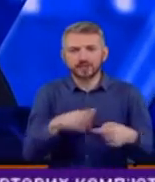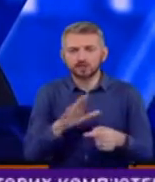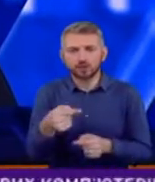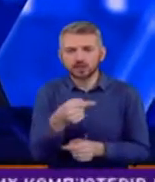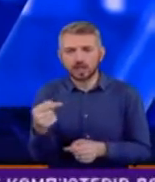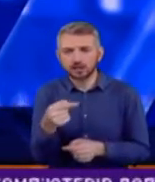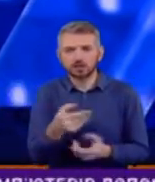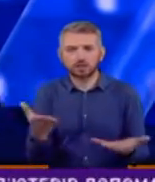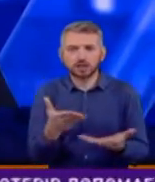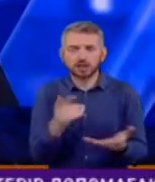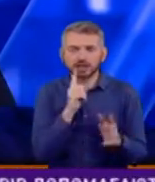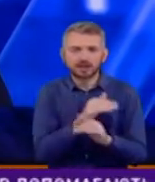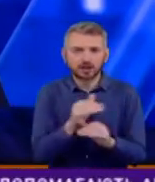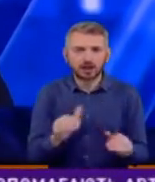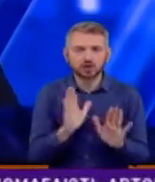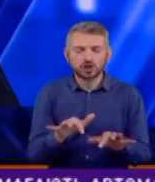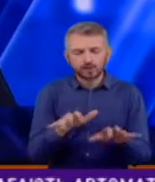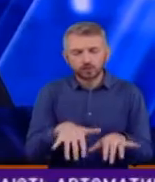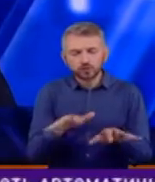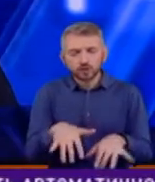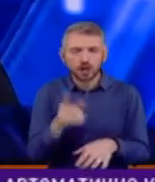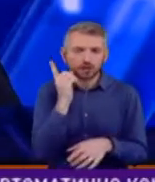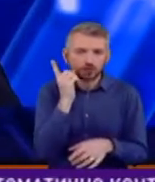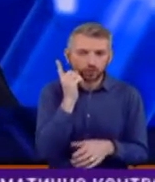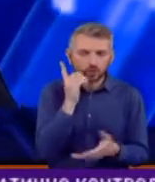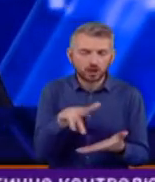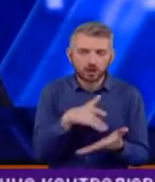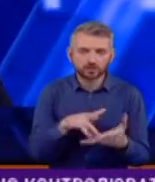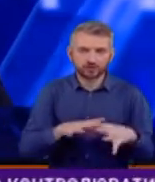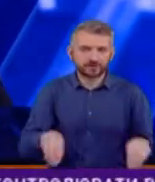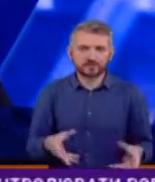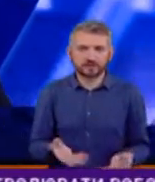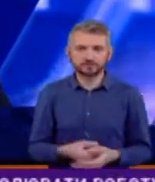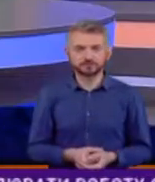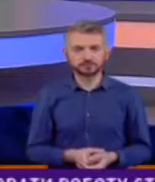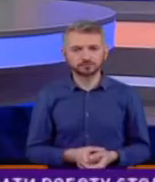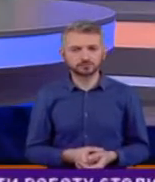негативу, який стихає лише там в комп'ютерах, в телефонах, в гаджетах тощо?